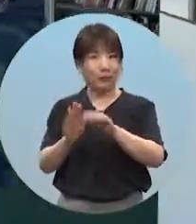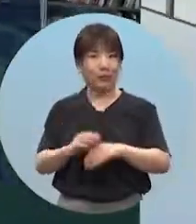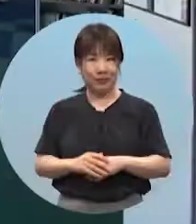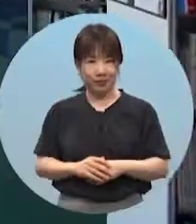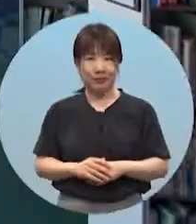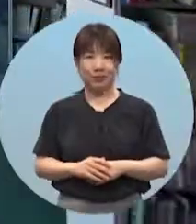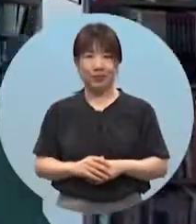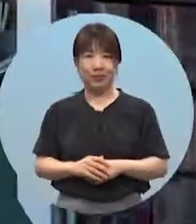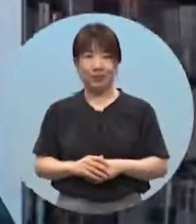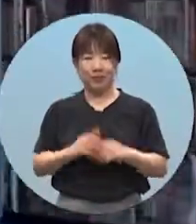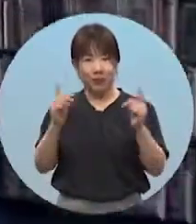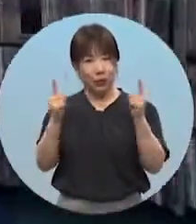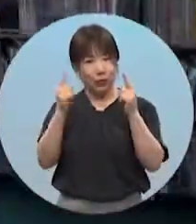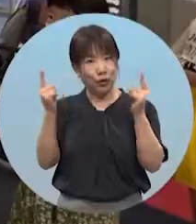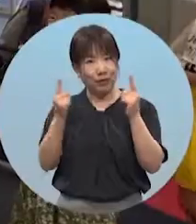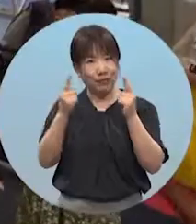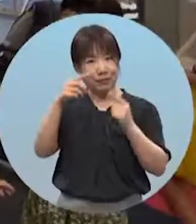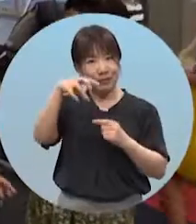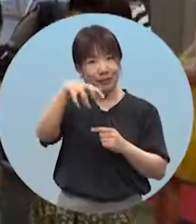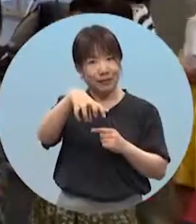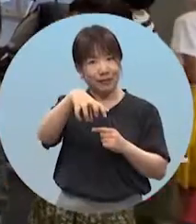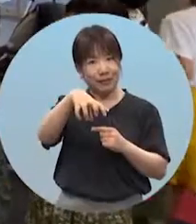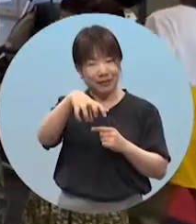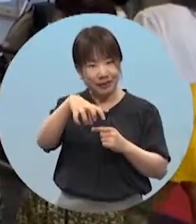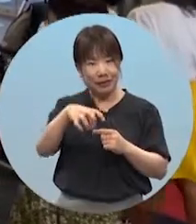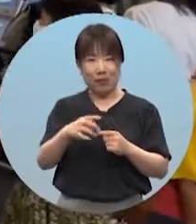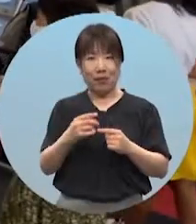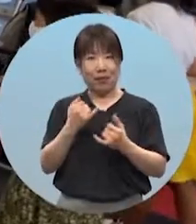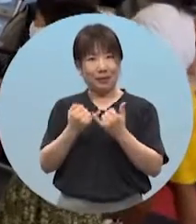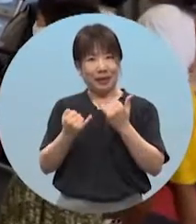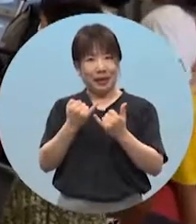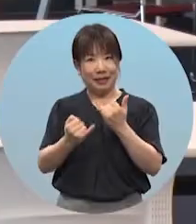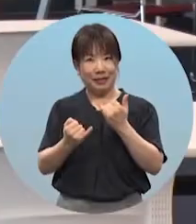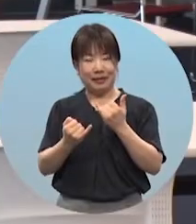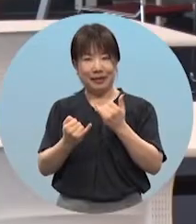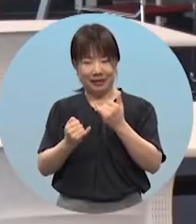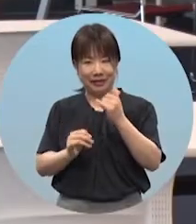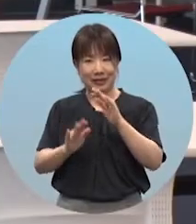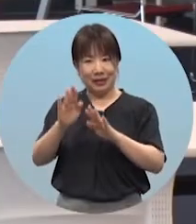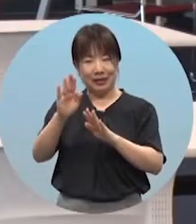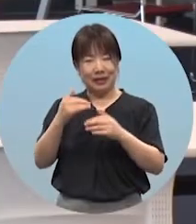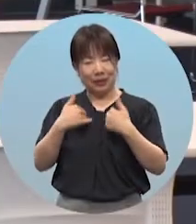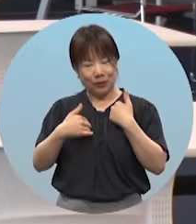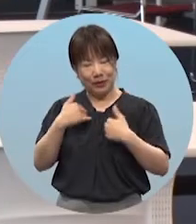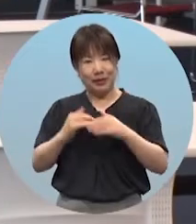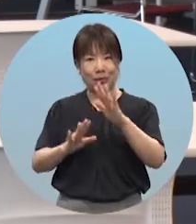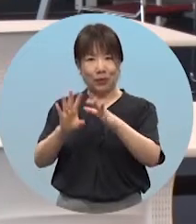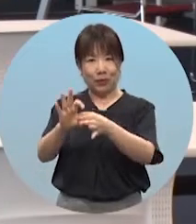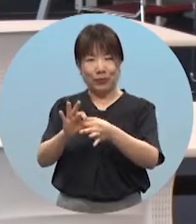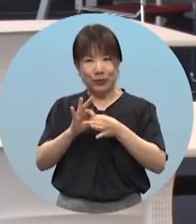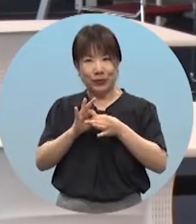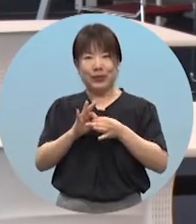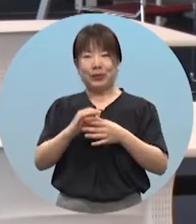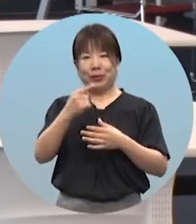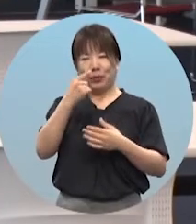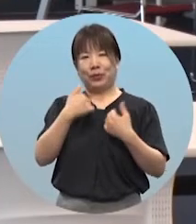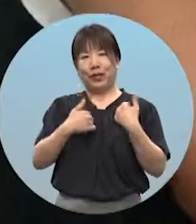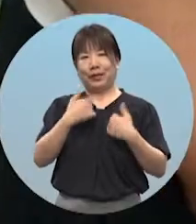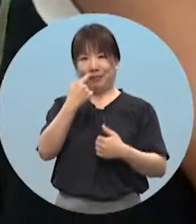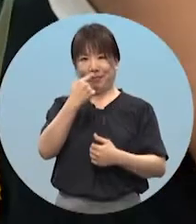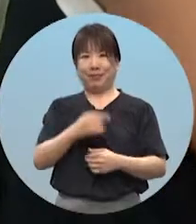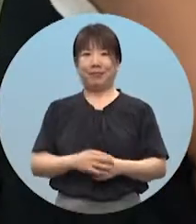地のアトラクションを楽しむみたいな感覚で子どもさんが参加されてたんで、こちらとしても意外な喜びでしたね。